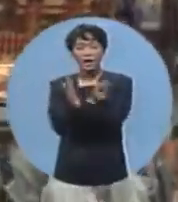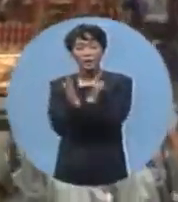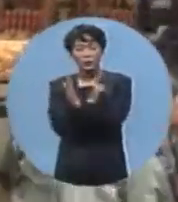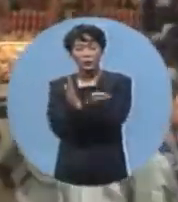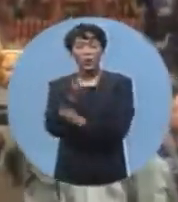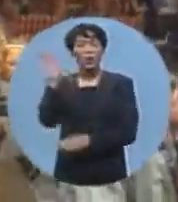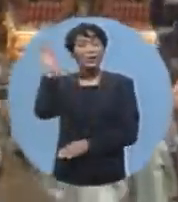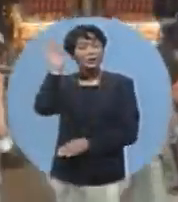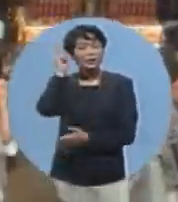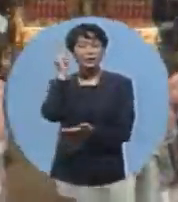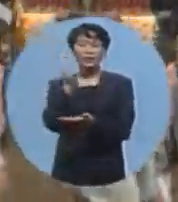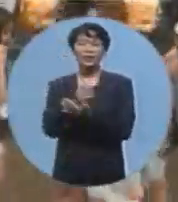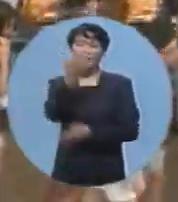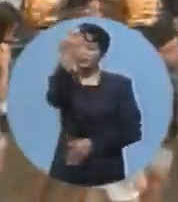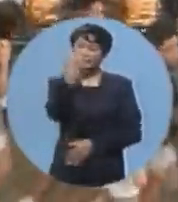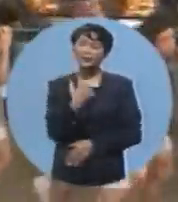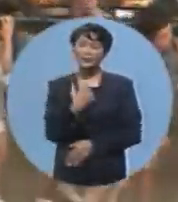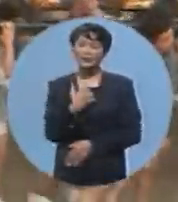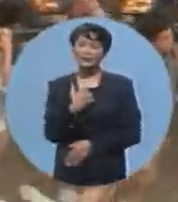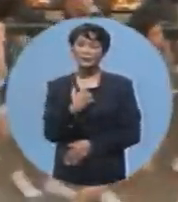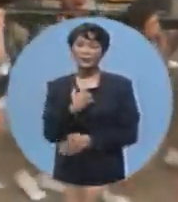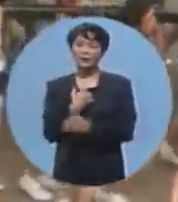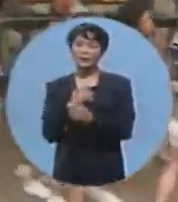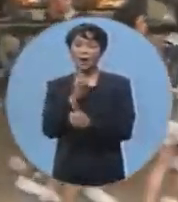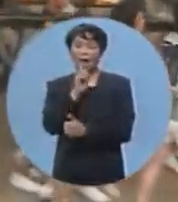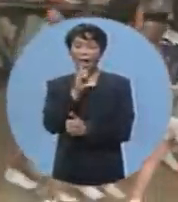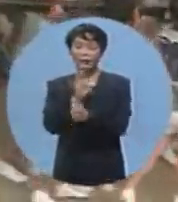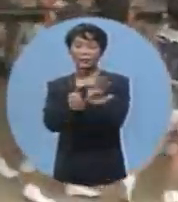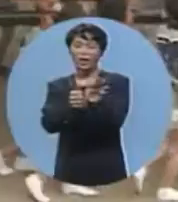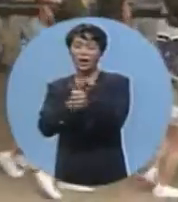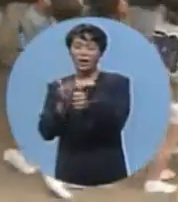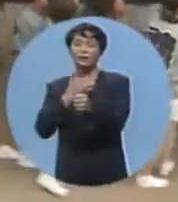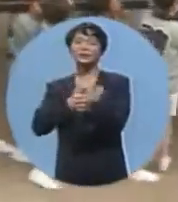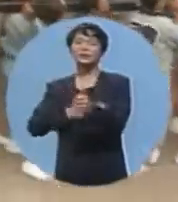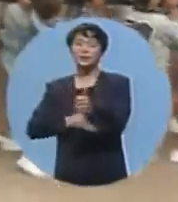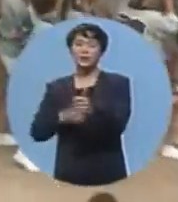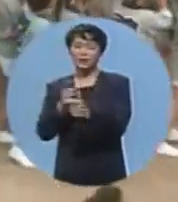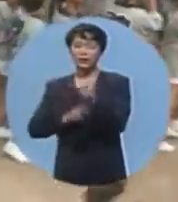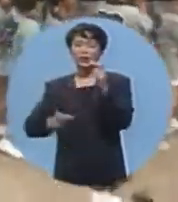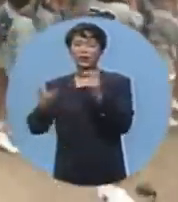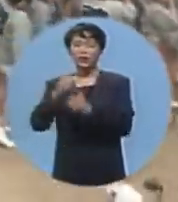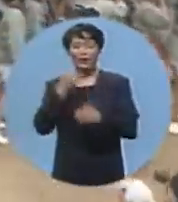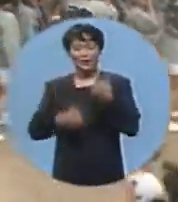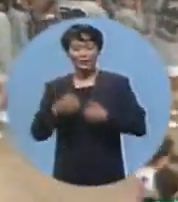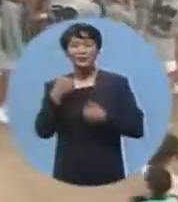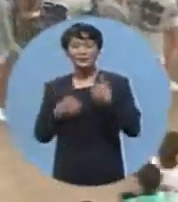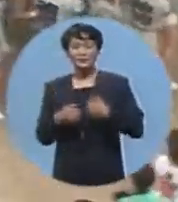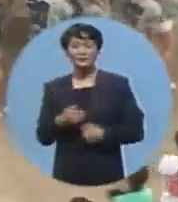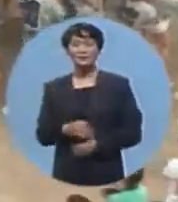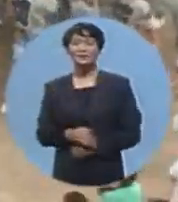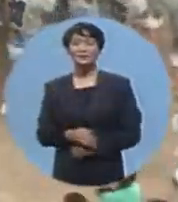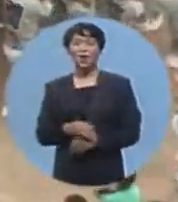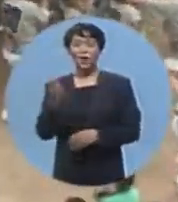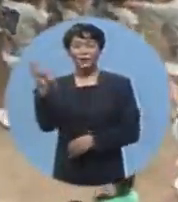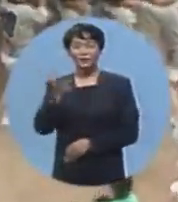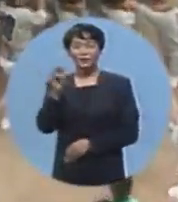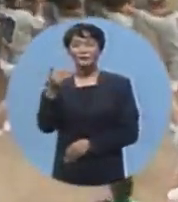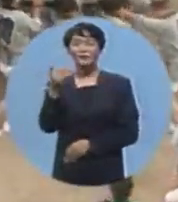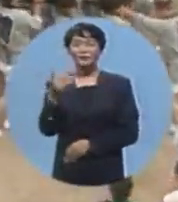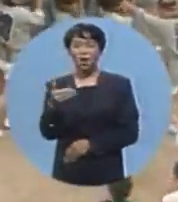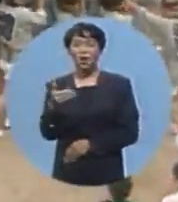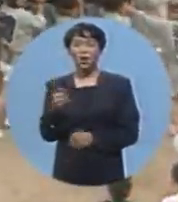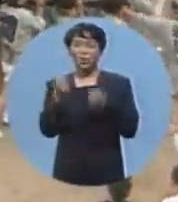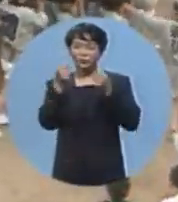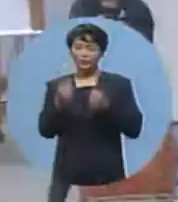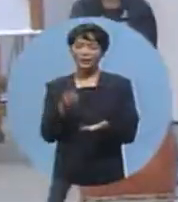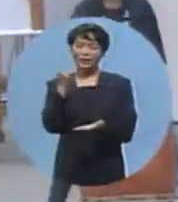ているだけじゃつまんないんです。やっぱりその背景にあるものを知っていれば味わいが深いわけでね。杉並区もただ住んでい